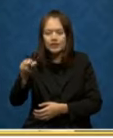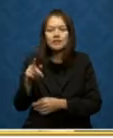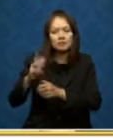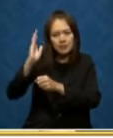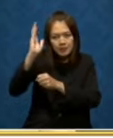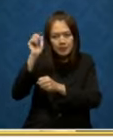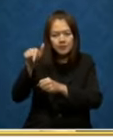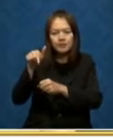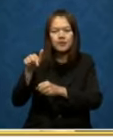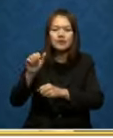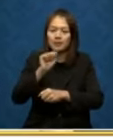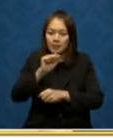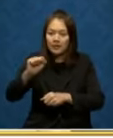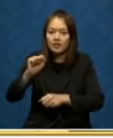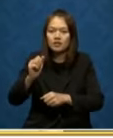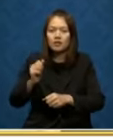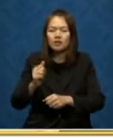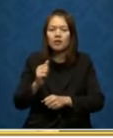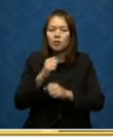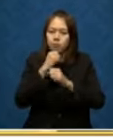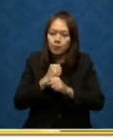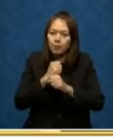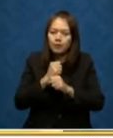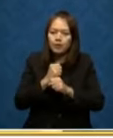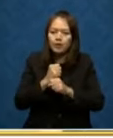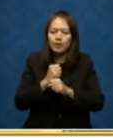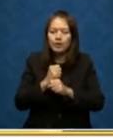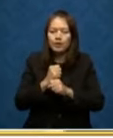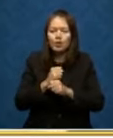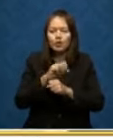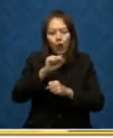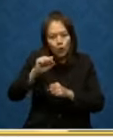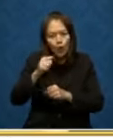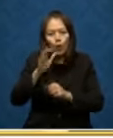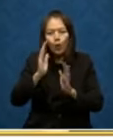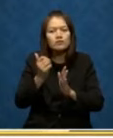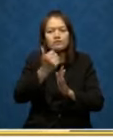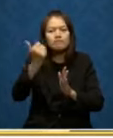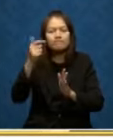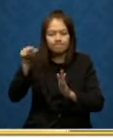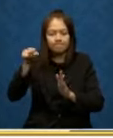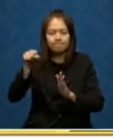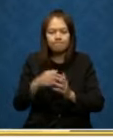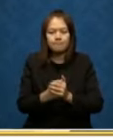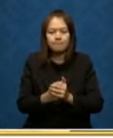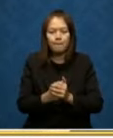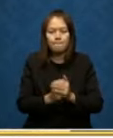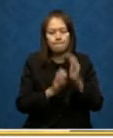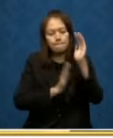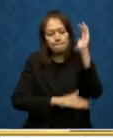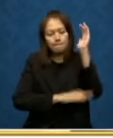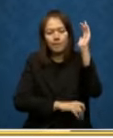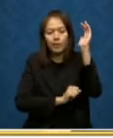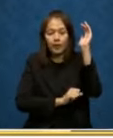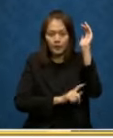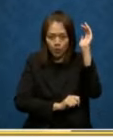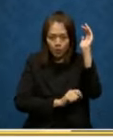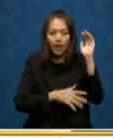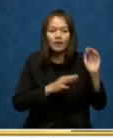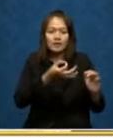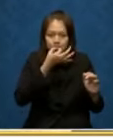เพื่อนสมาชิกนะครับท่านอาวุโสท่านส.สพิบูลและที่กิจการของจังหวัดสตูลเนี่ยมีอาชีพ